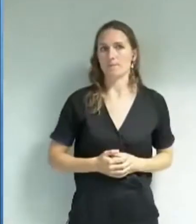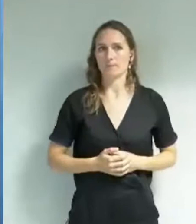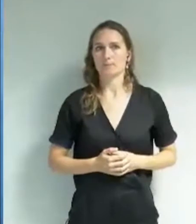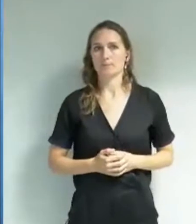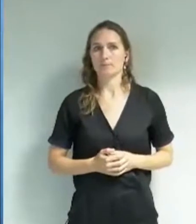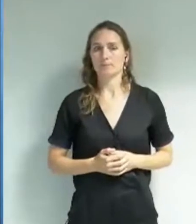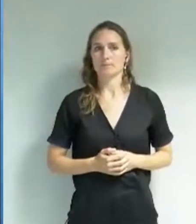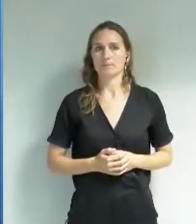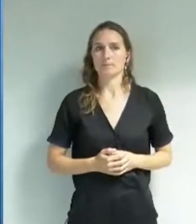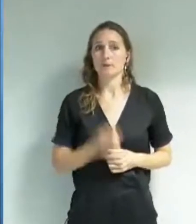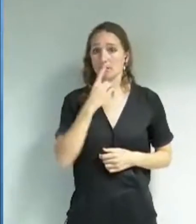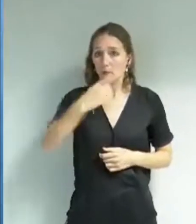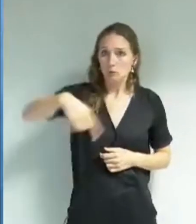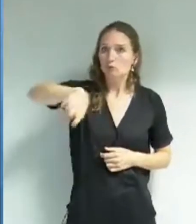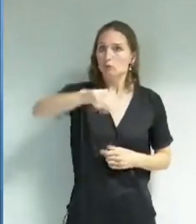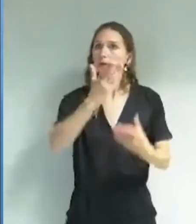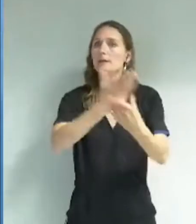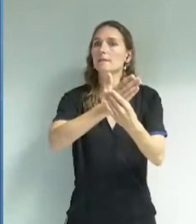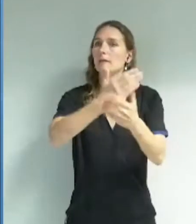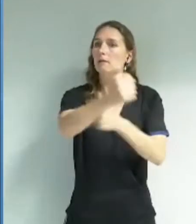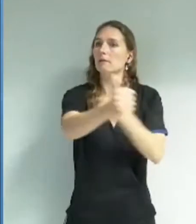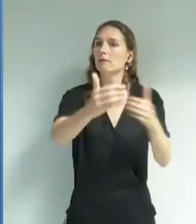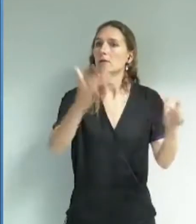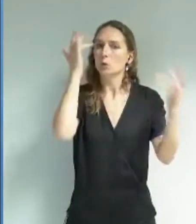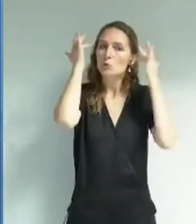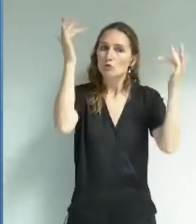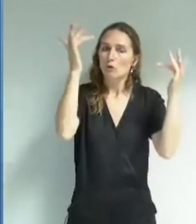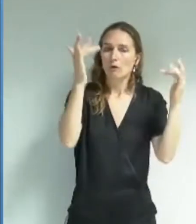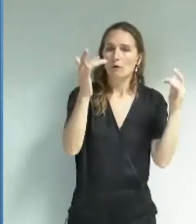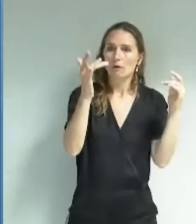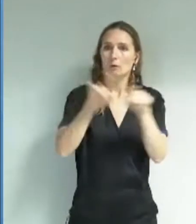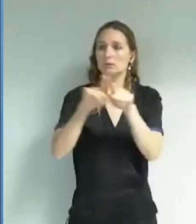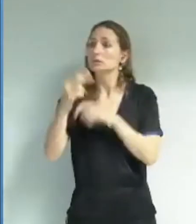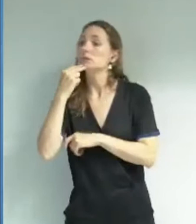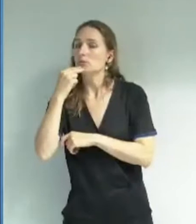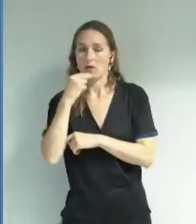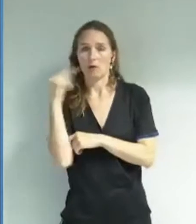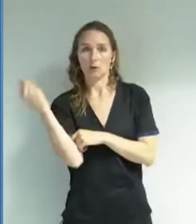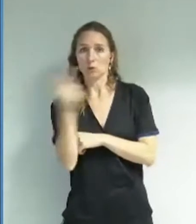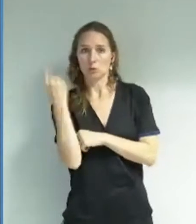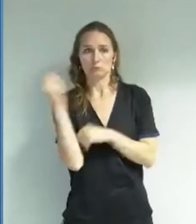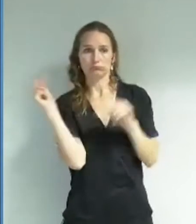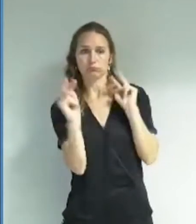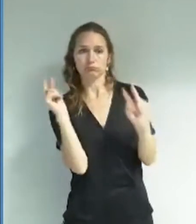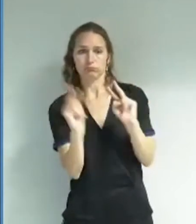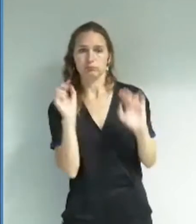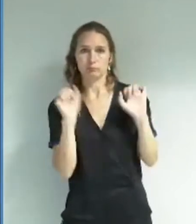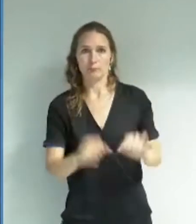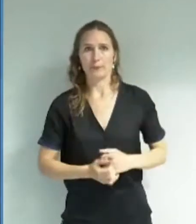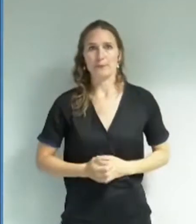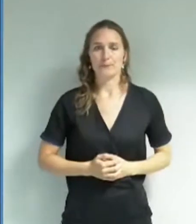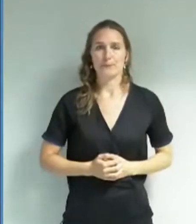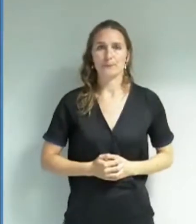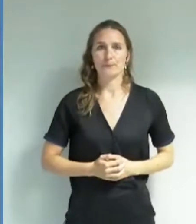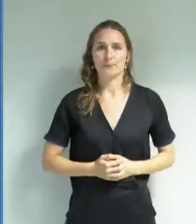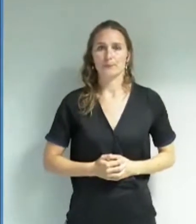culture à Grenoble aient connaissance de l'avis des usagères, usagers et non-usagères, non-usagers qui ont participé à cet atelier.